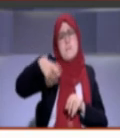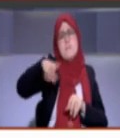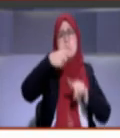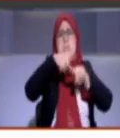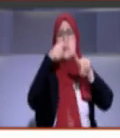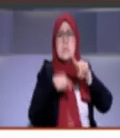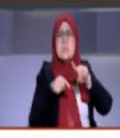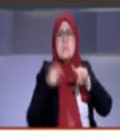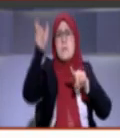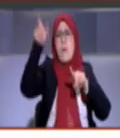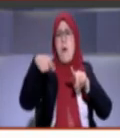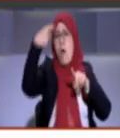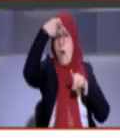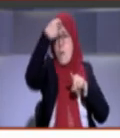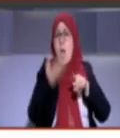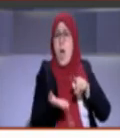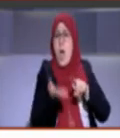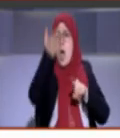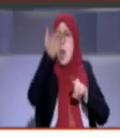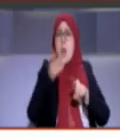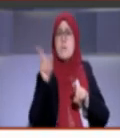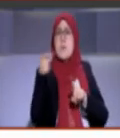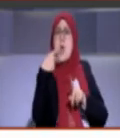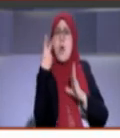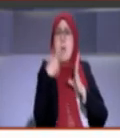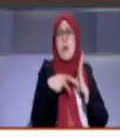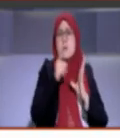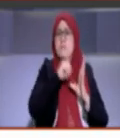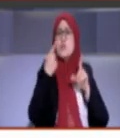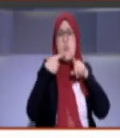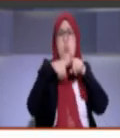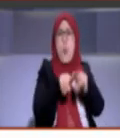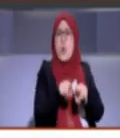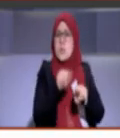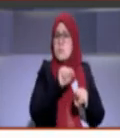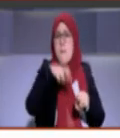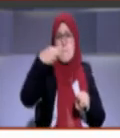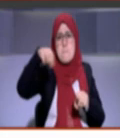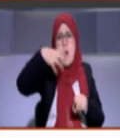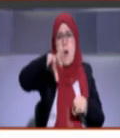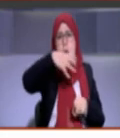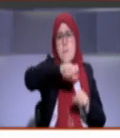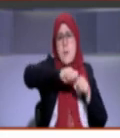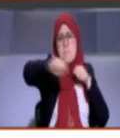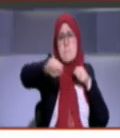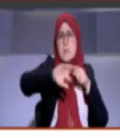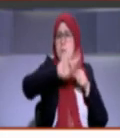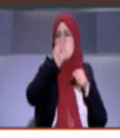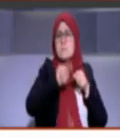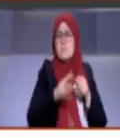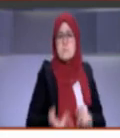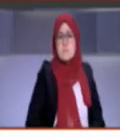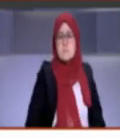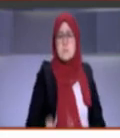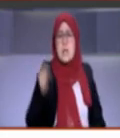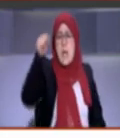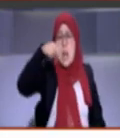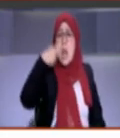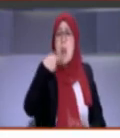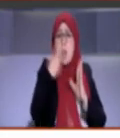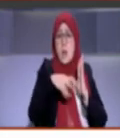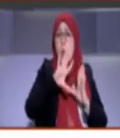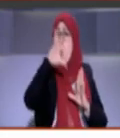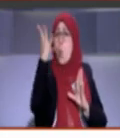عاليه فهذه التدابير لن تتخذ في هذا التاريخ الذي ذكرته وهو 20 من ابريل؟ يعني هل سيعمم هذا ام